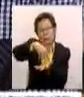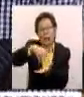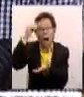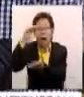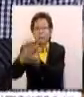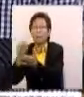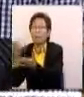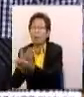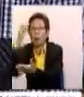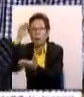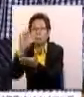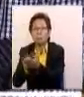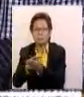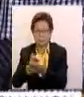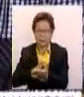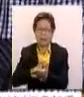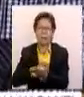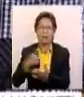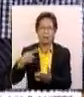kenal tahun